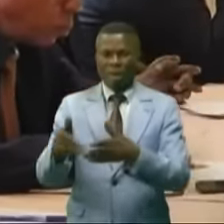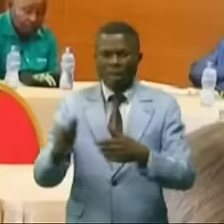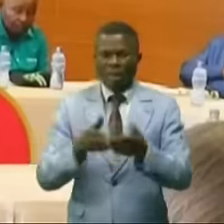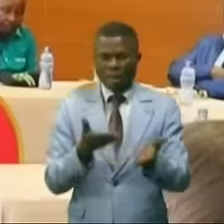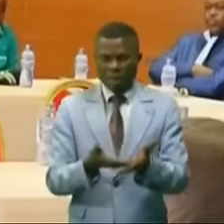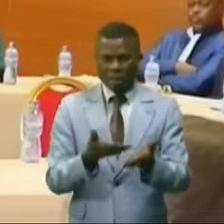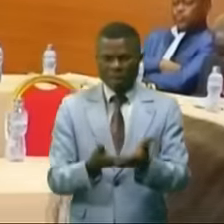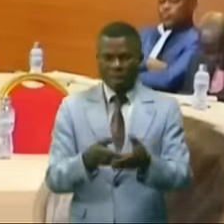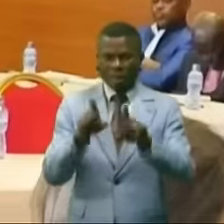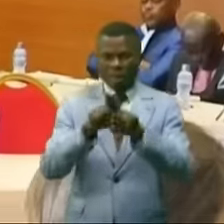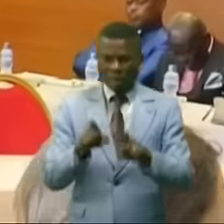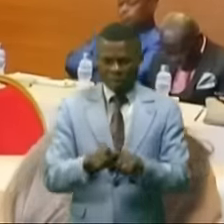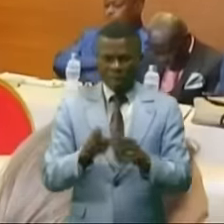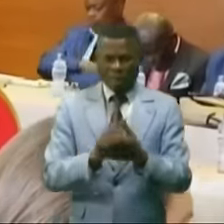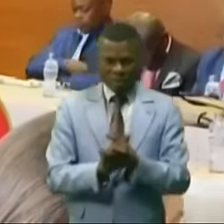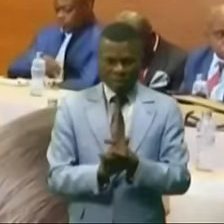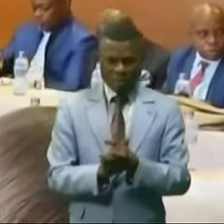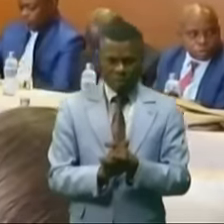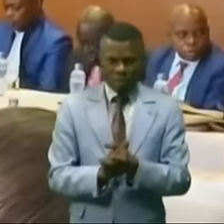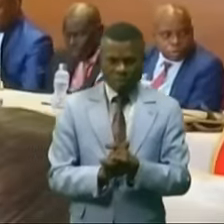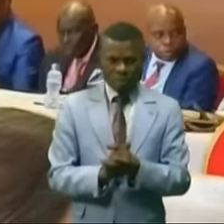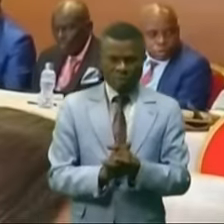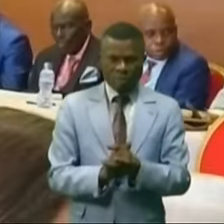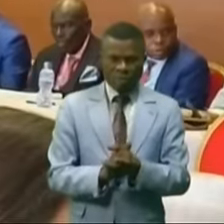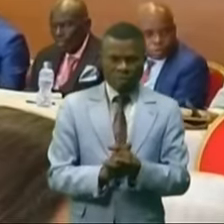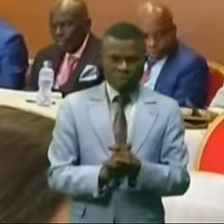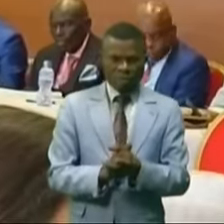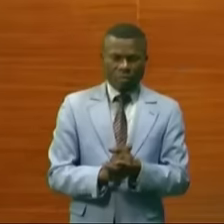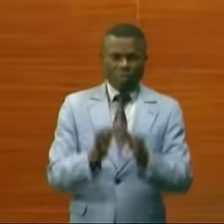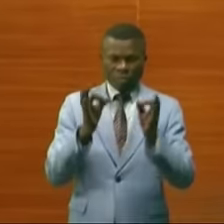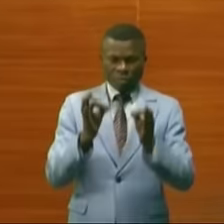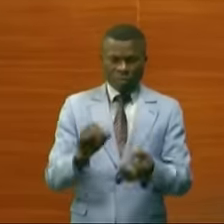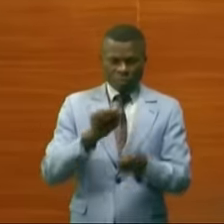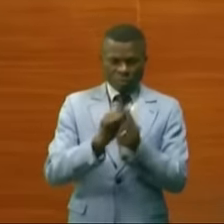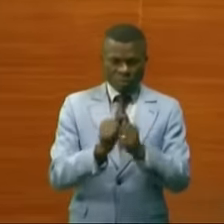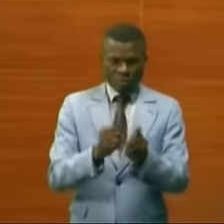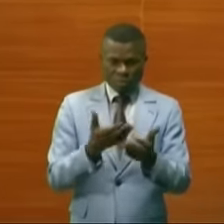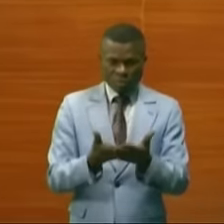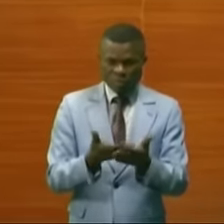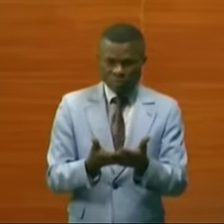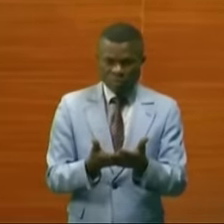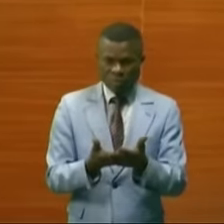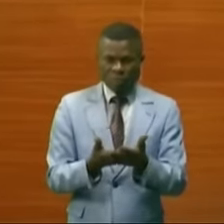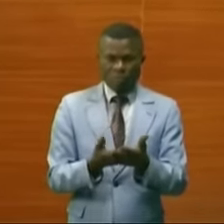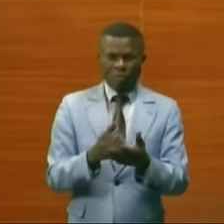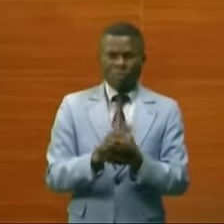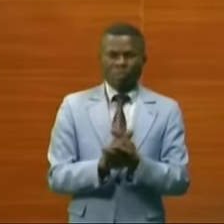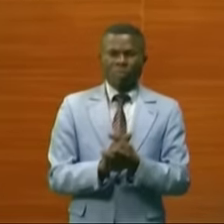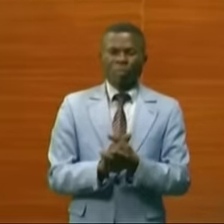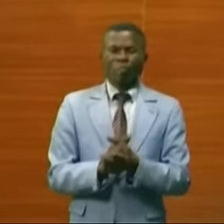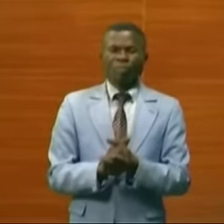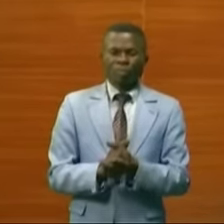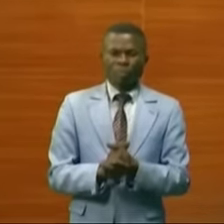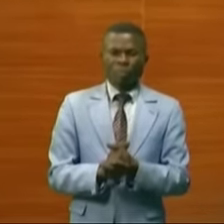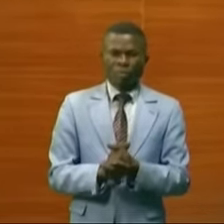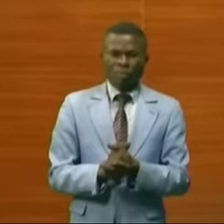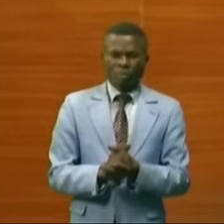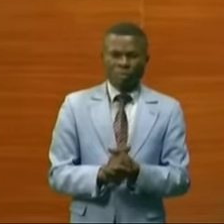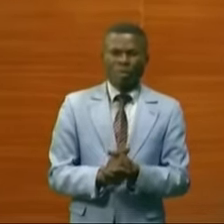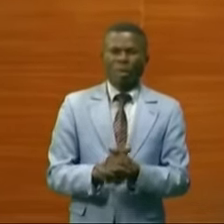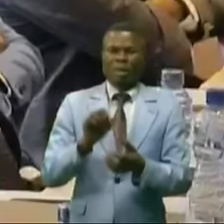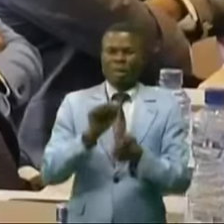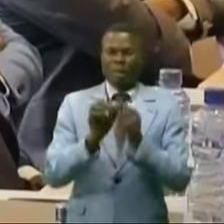bénéficie de la couverture des sécurités sociales contre 88,6% dans les secteurs informels,